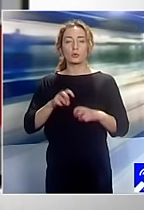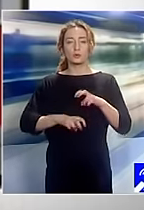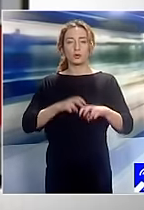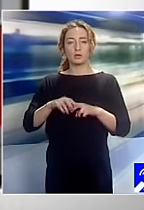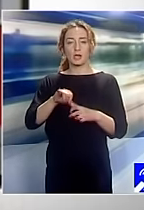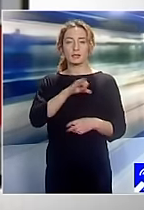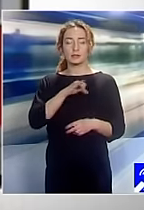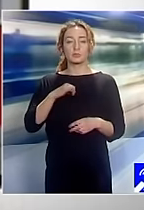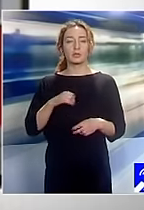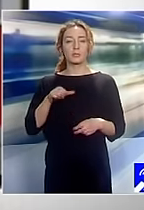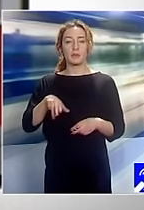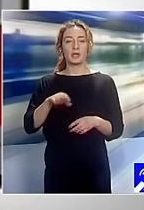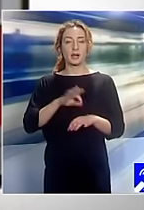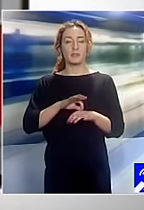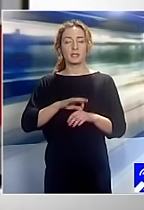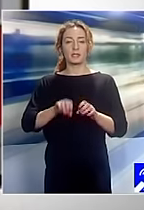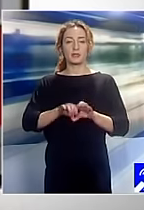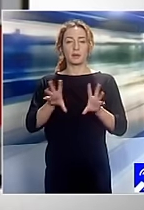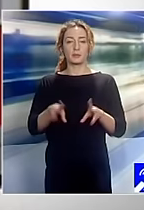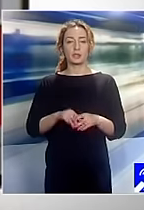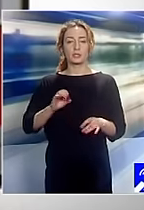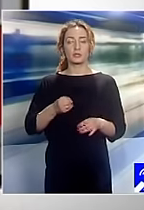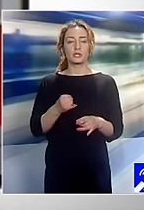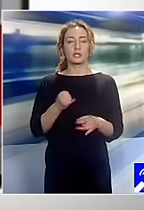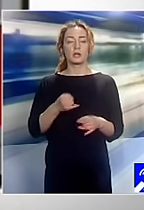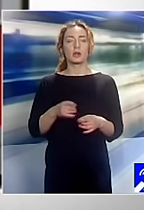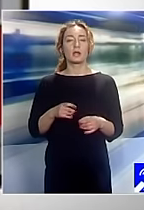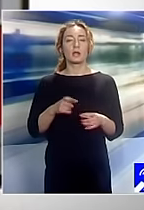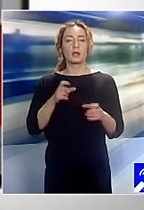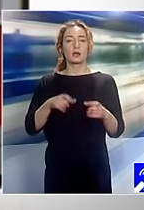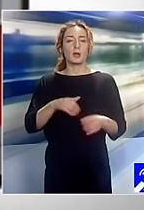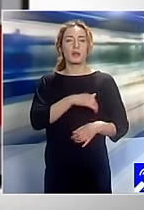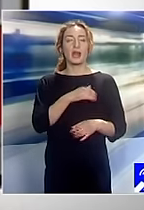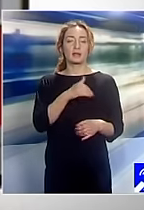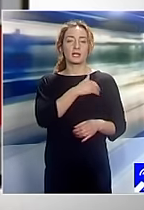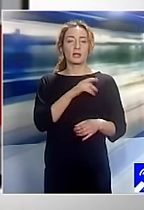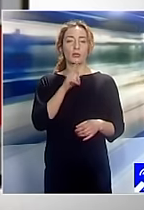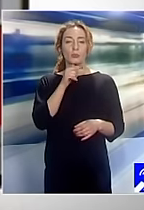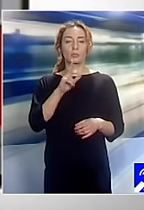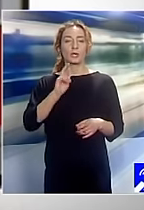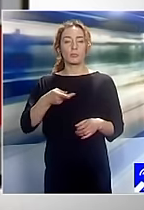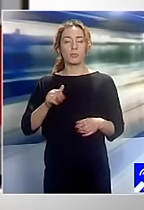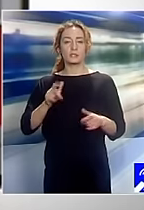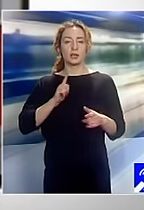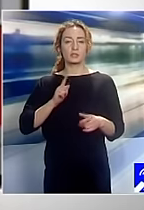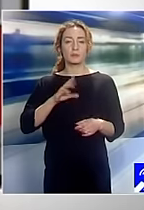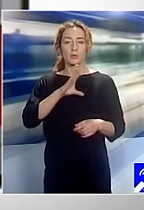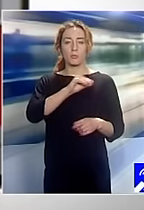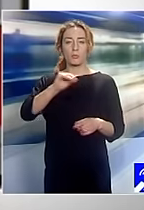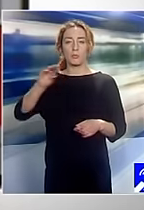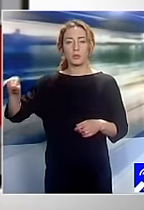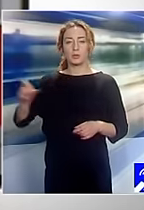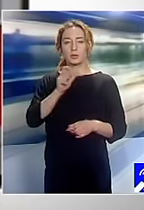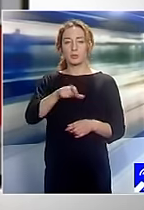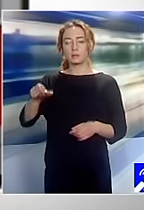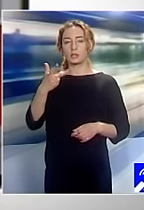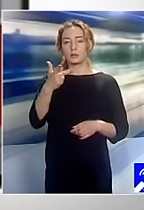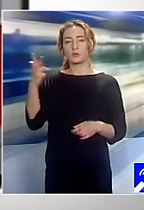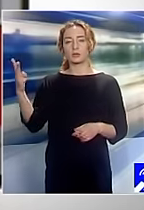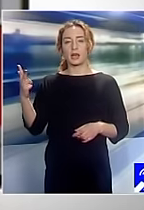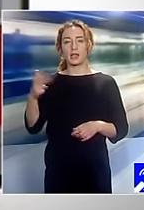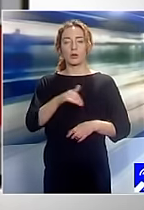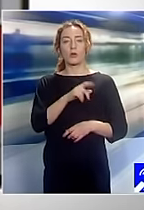singuri, se duc la medicul de familie sau în policlinică sau la camera de gardă, unde pot să aștepte, fiind multă lume, 2-3 ore și acolo